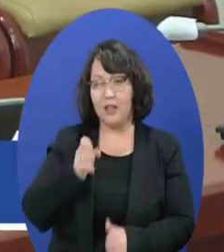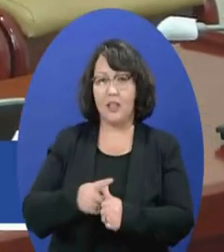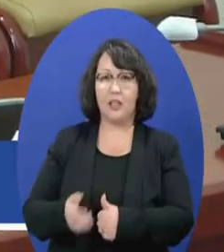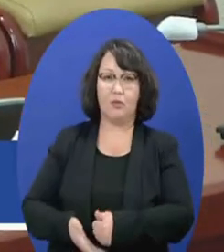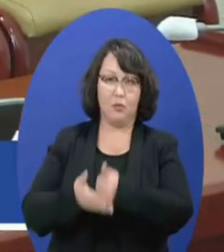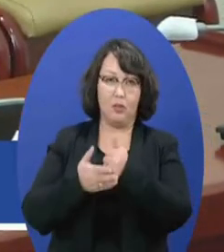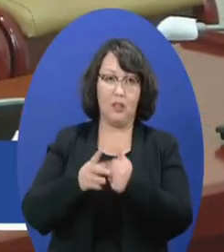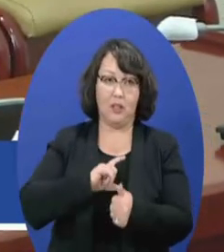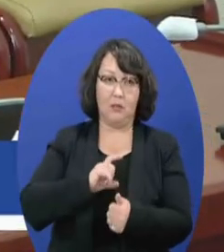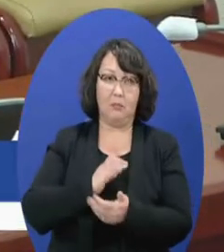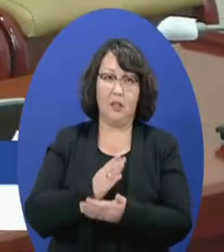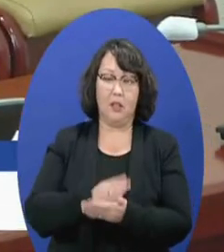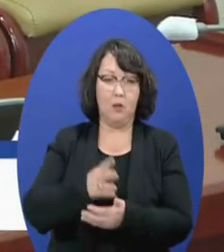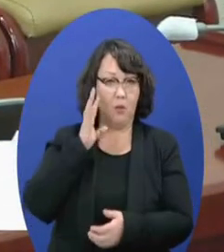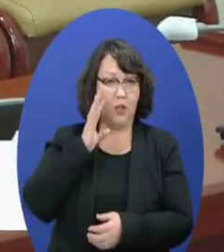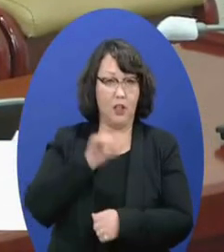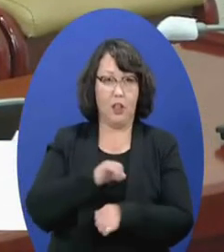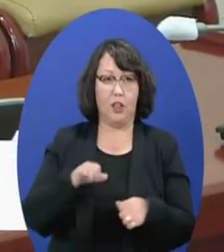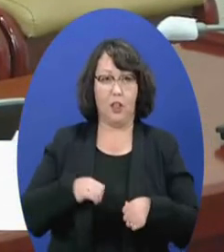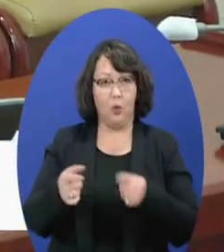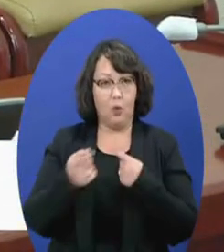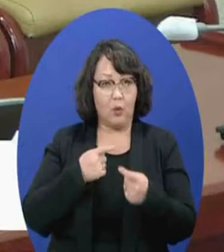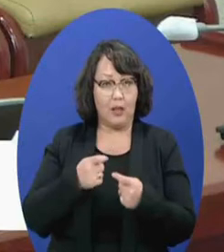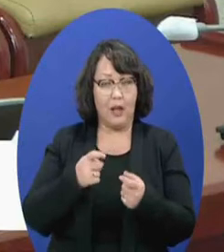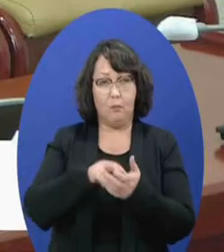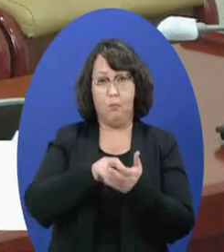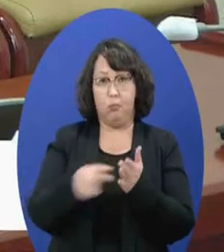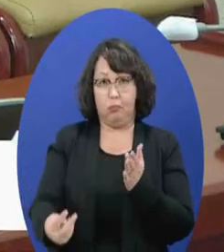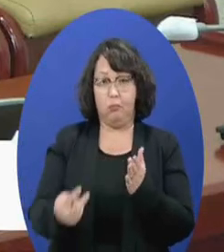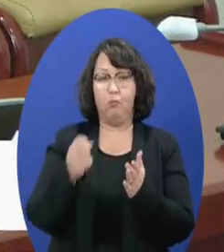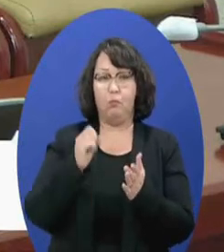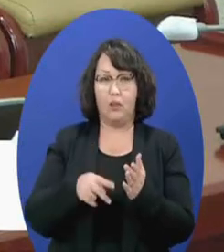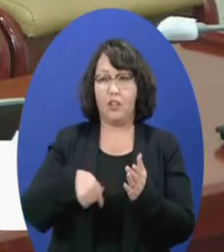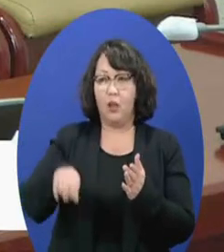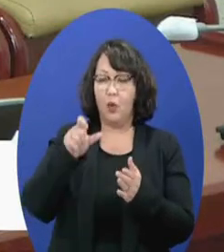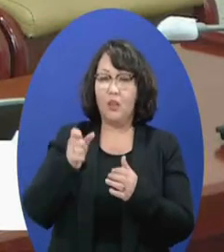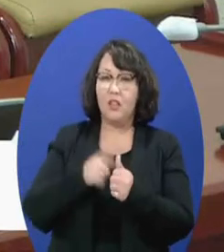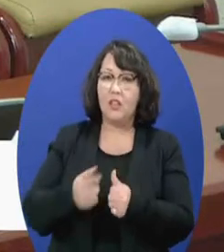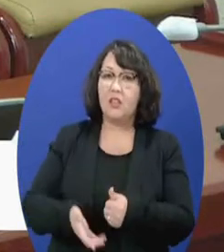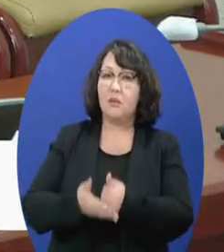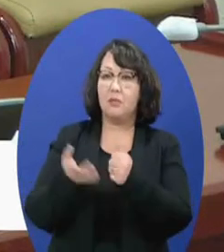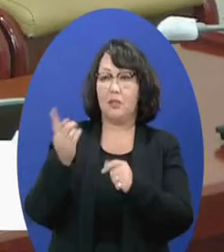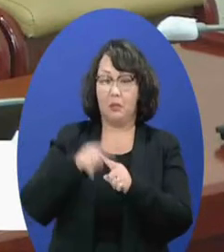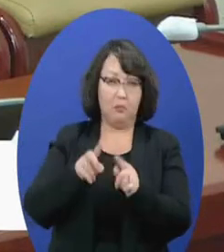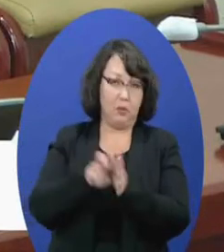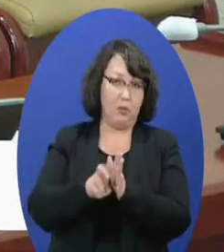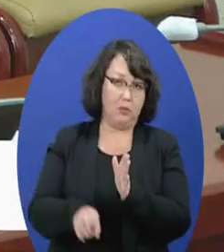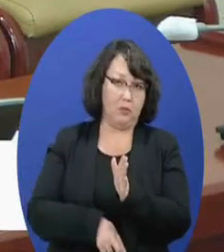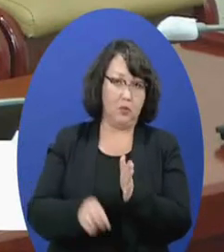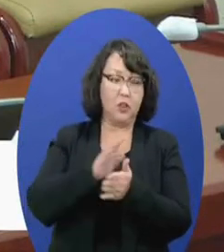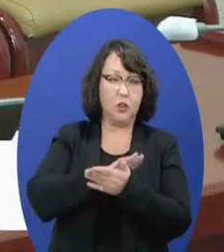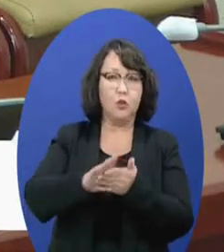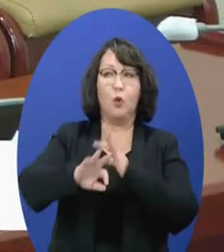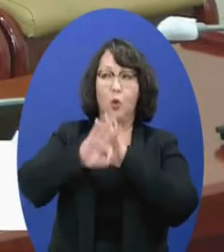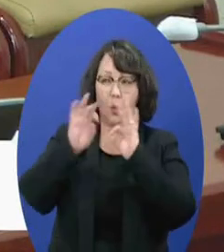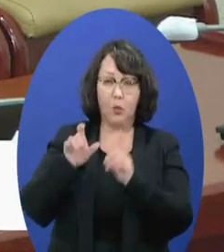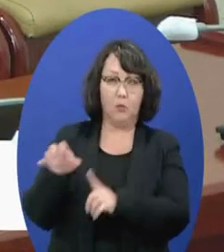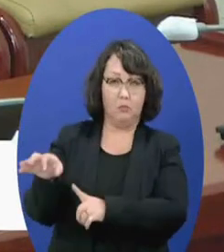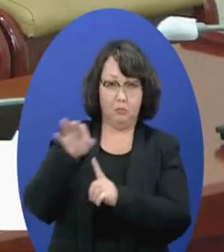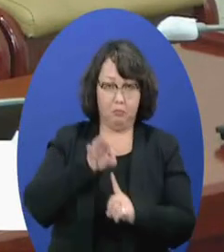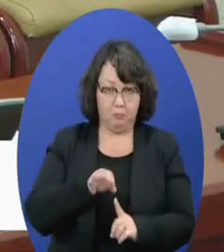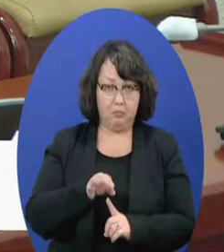бодлого чинь иргэдийн хурал дээр унтчих юм бол тэр хүн маань дахин одоо нэр дэвшэх ирэхгүй болоод цоо шинээр хүн одоо дэвшүүлэх одоо бас